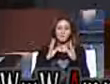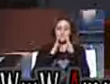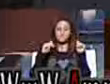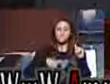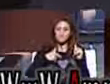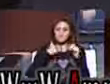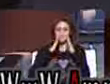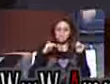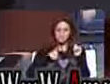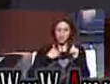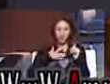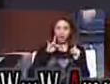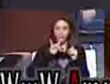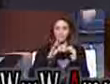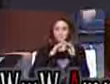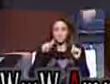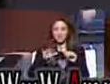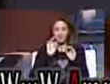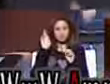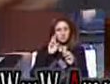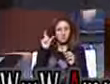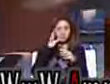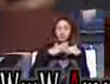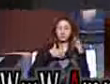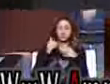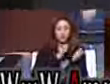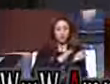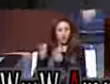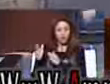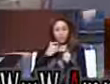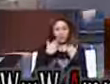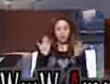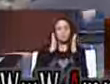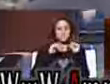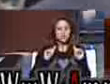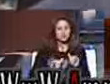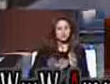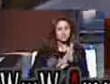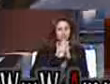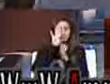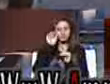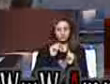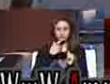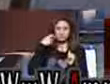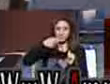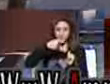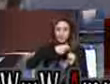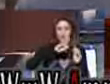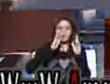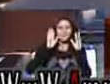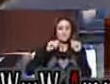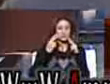نسيج العمل الصالح في الجميع، إن شاء الله يوصل مصر لما تصلوا إليه. بهني كل مصر مش مسيحيين بس،